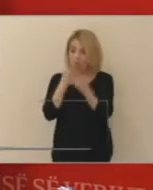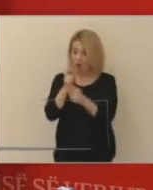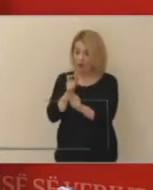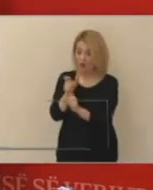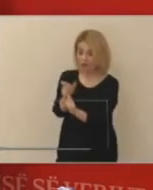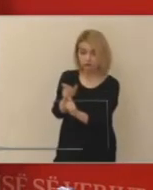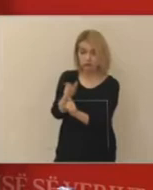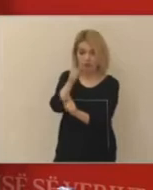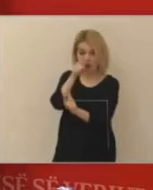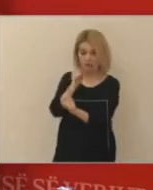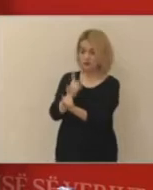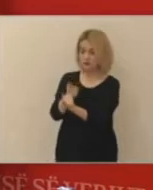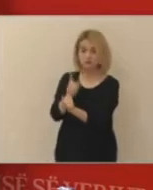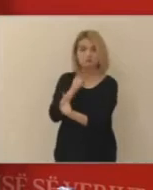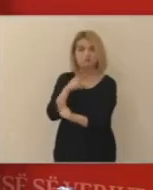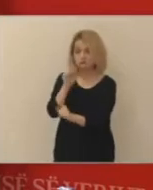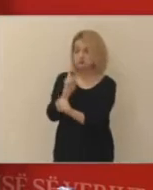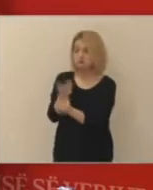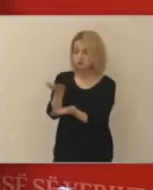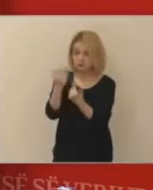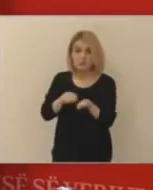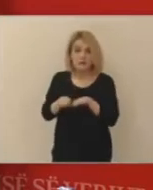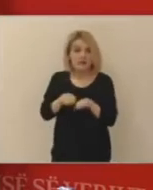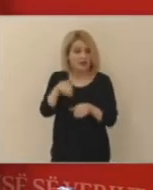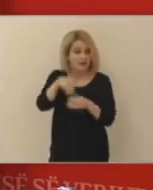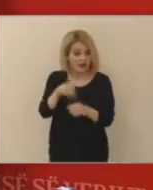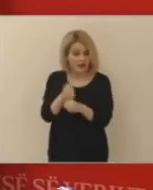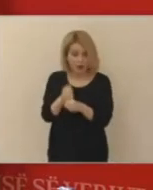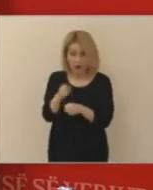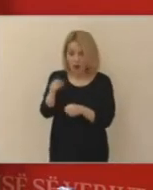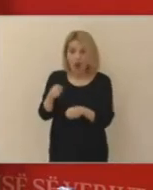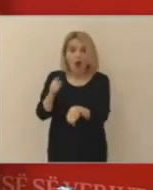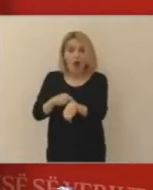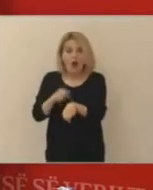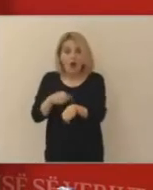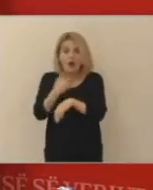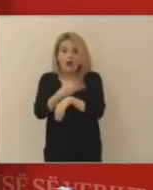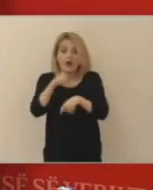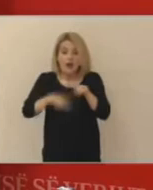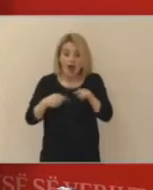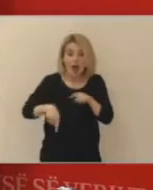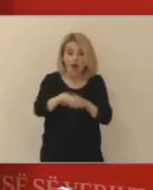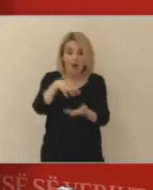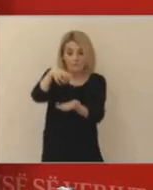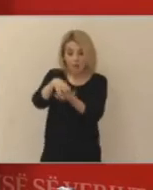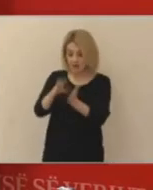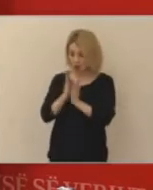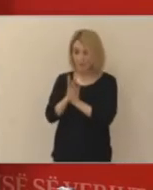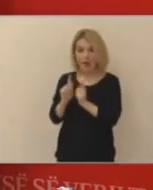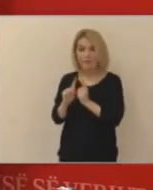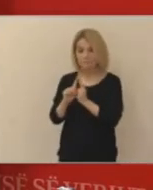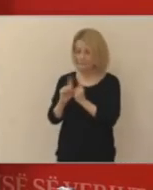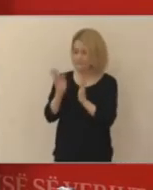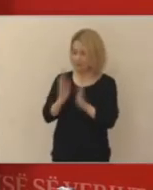на полицијата, представниците на Министерството на внатрешни работи и се наоѓа надвор од релацијата на патот од дома